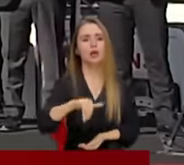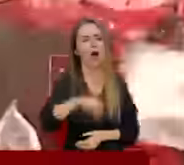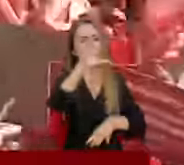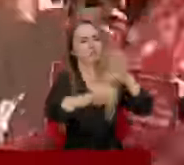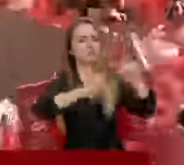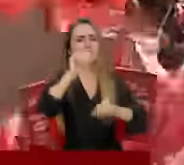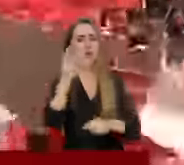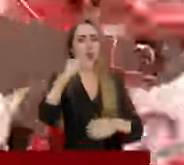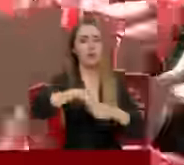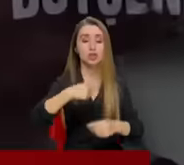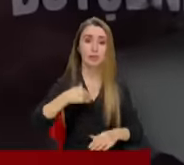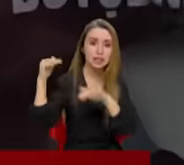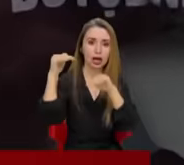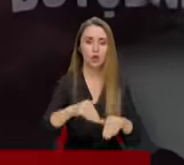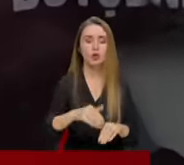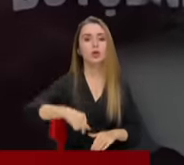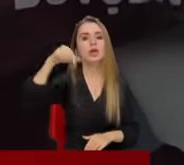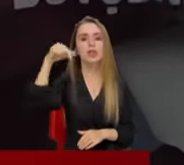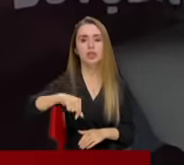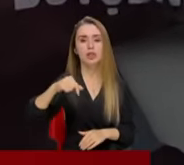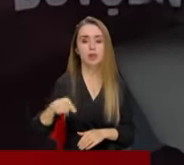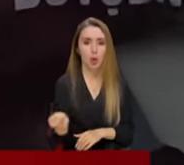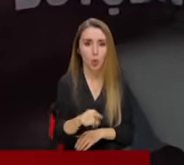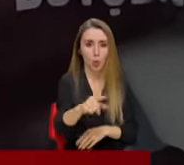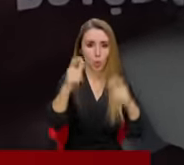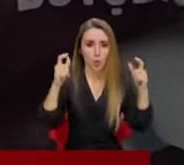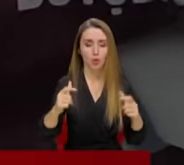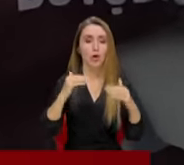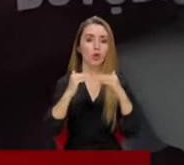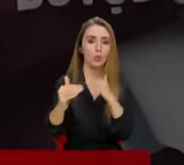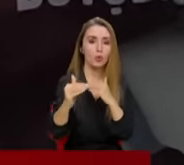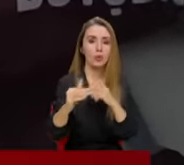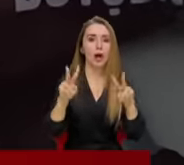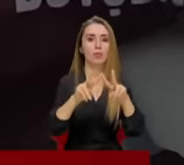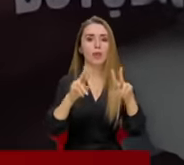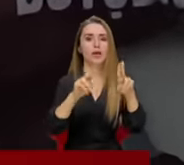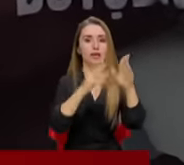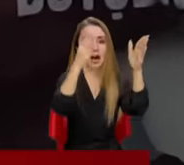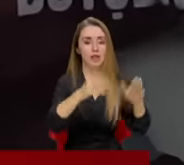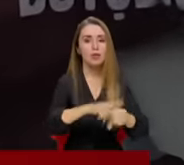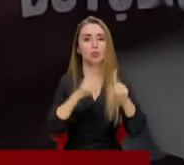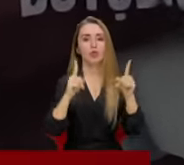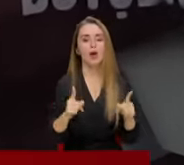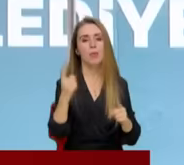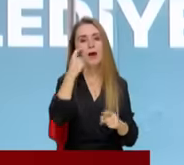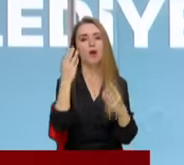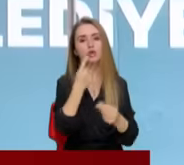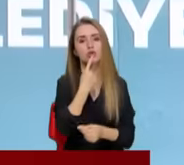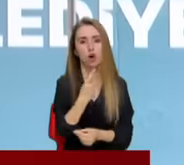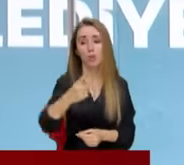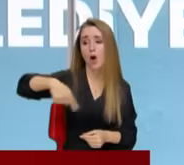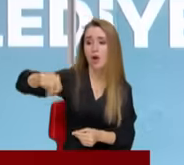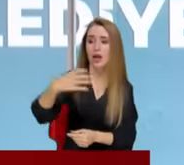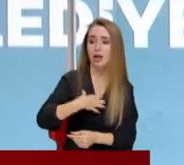alınanlar için biz geliyoruz. Şimdiden Urfa'ya Mehmet Kasım Gülpınar dönemi hayırlı olsun diyorum.